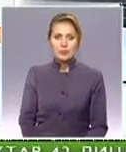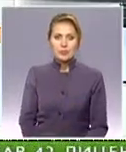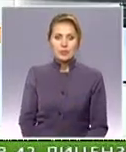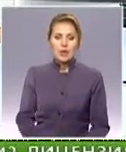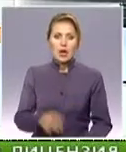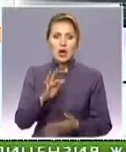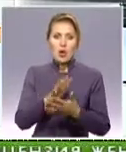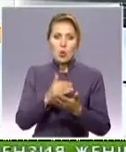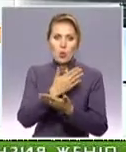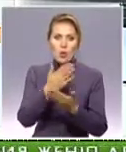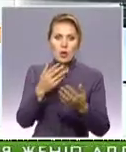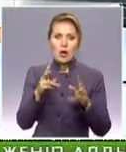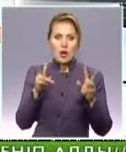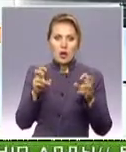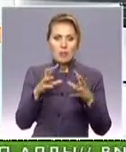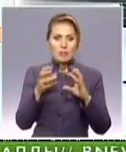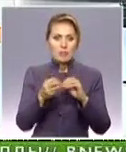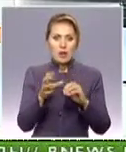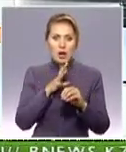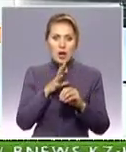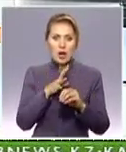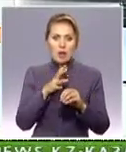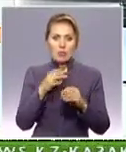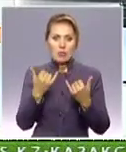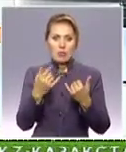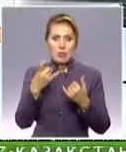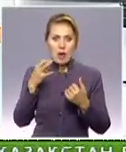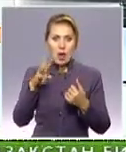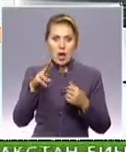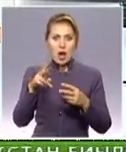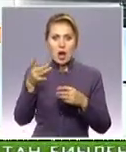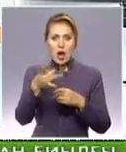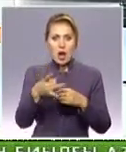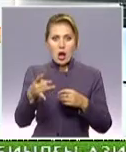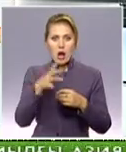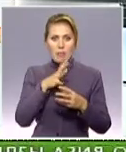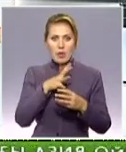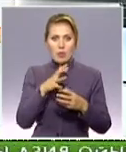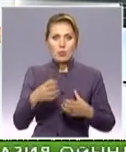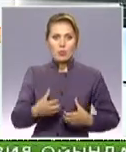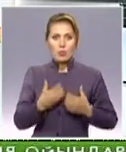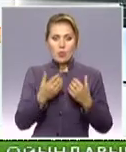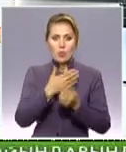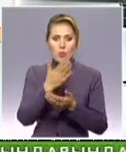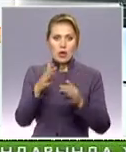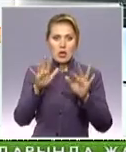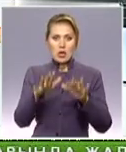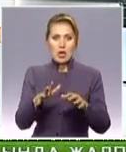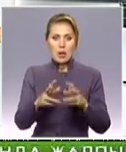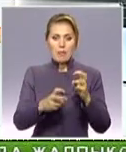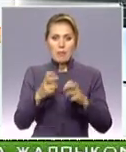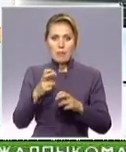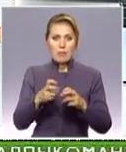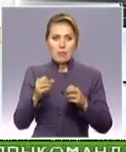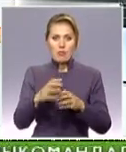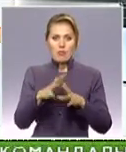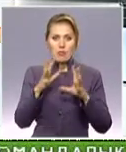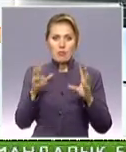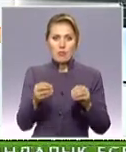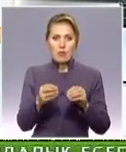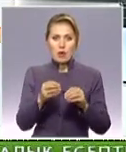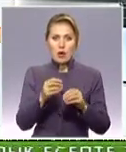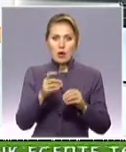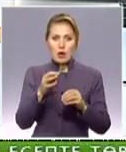Әрмен кеттік. Осы тақылеттес тағы бір тақырып. Бүгін Маяк ауылының тұрғындары өре түре келді. Олар жергілікті кәсіпкер бүтін бір